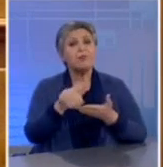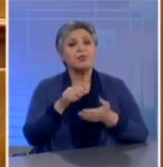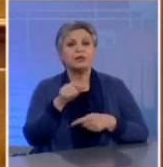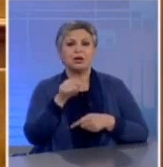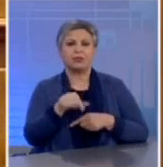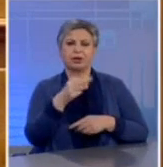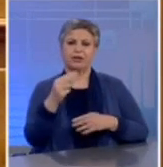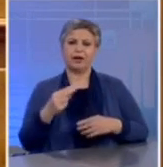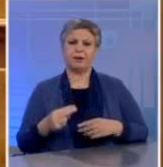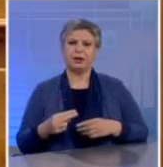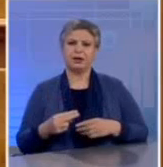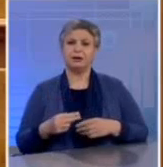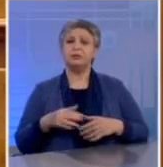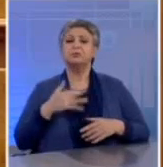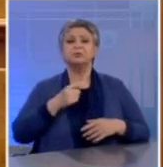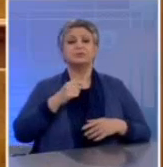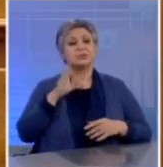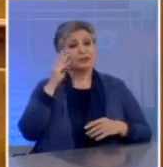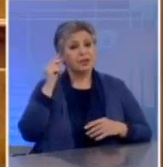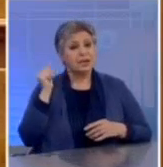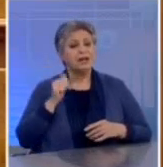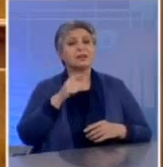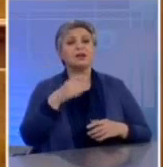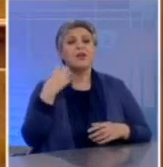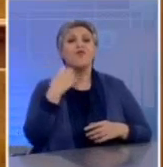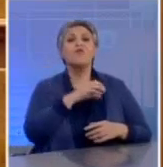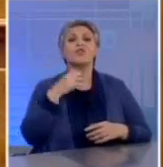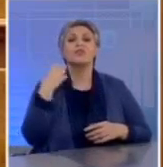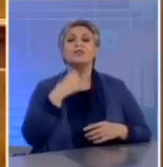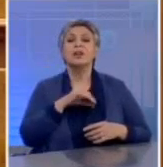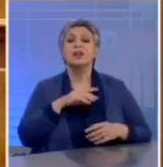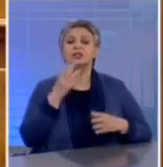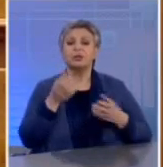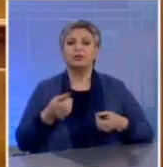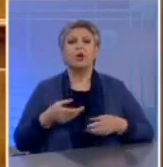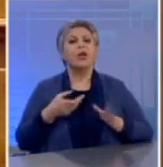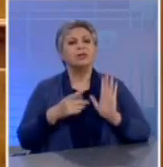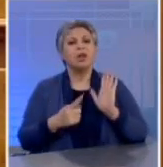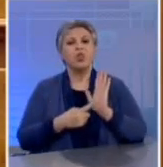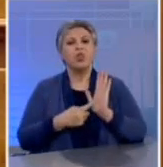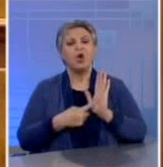ξεχνάτε ότι ο κύριος Βενιζέλος είναι αυτός που φέρει το νόμο περιευθύνησης υπουργών για την απαλλαγή όλων των πολιτικών προσώπων.